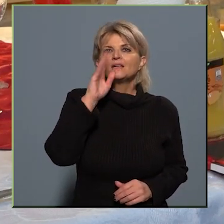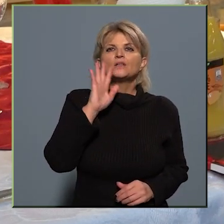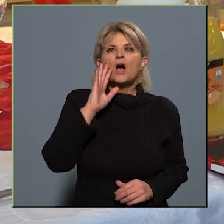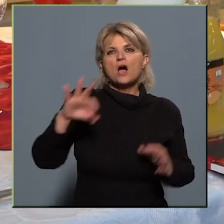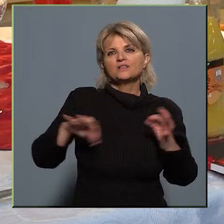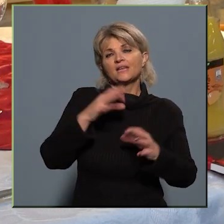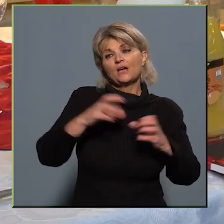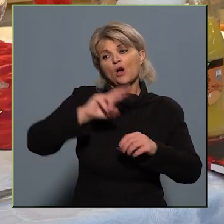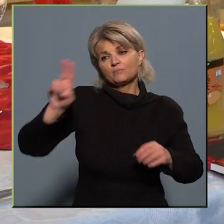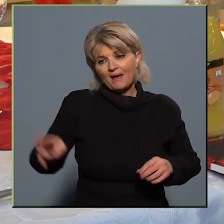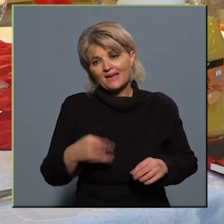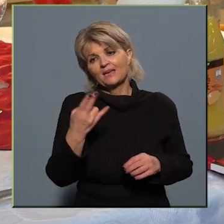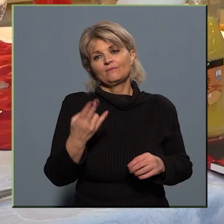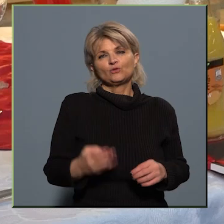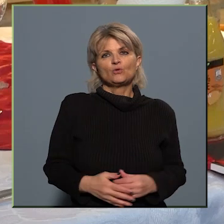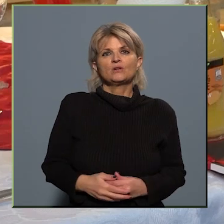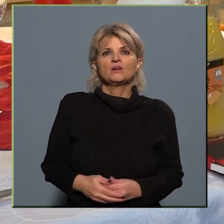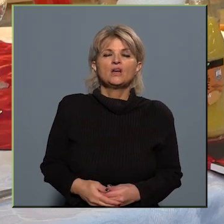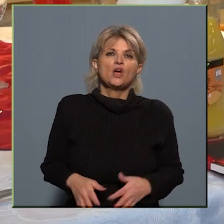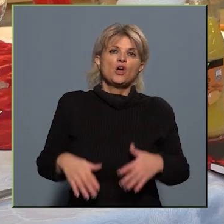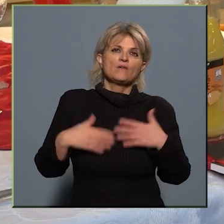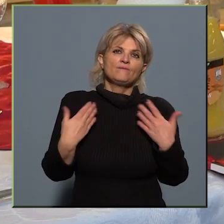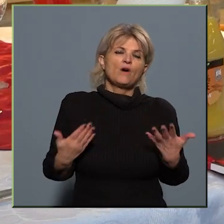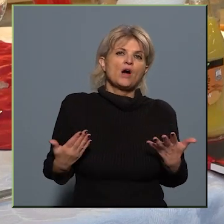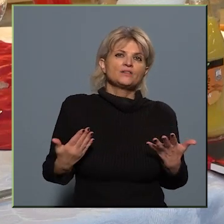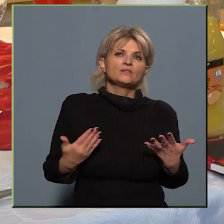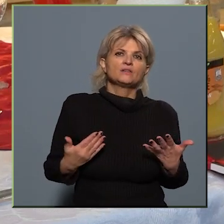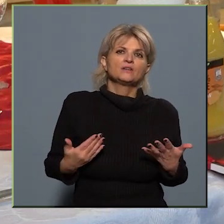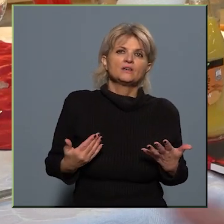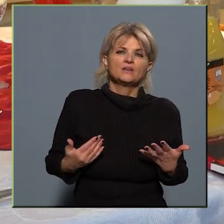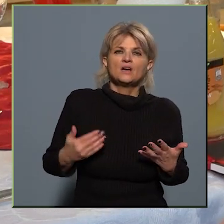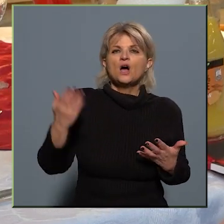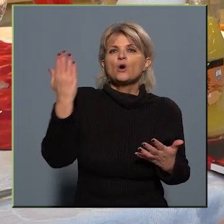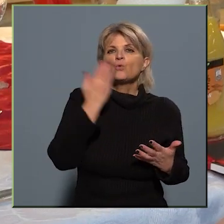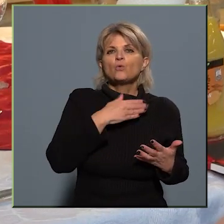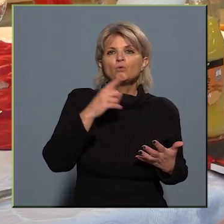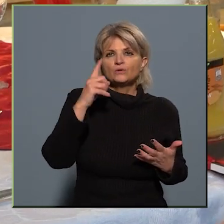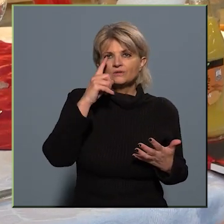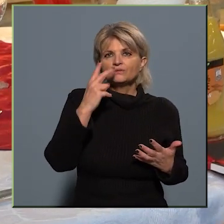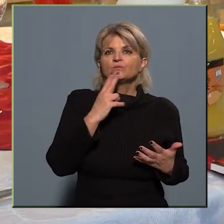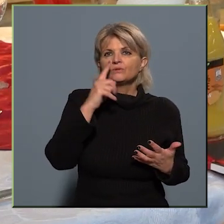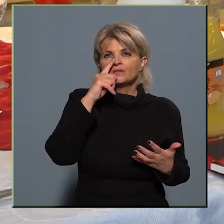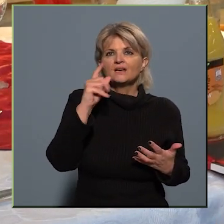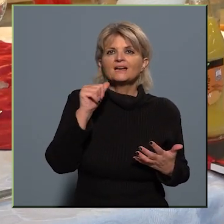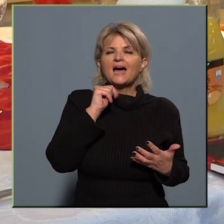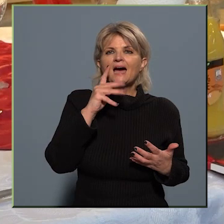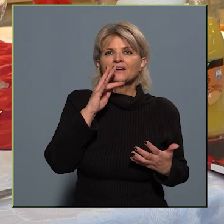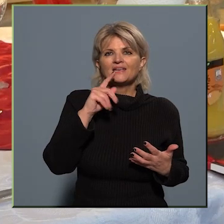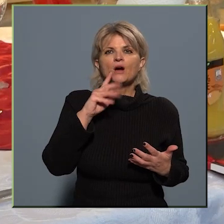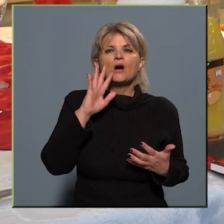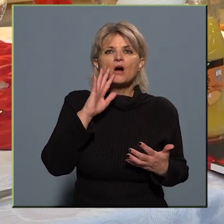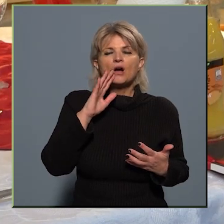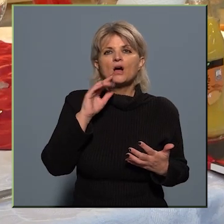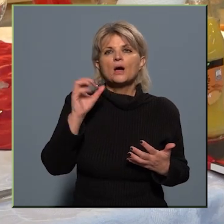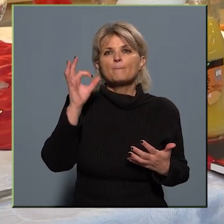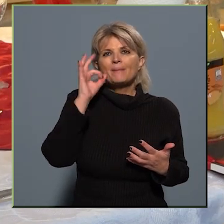a népszerűségből kieső, de a népszerűségnek valamilyen útját kereső Hungária Beatles programot el